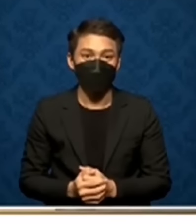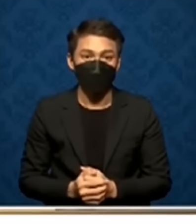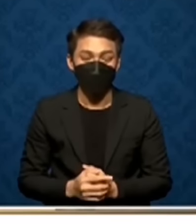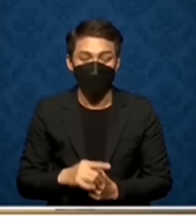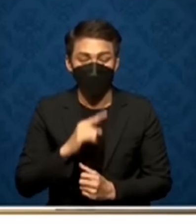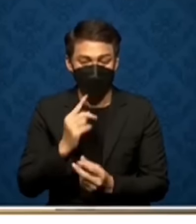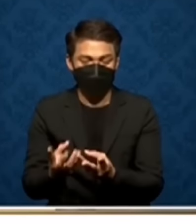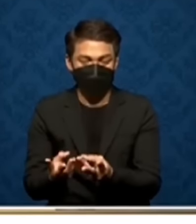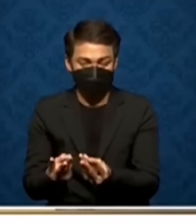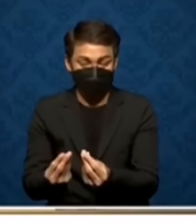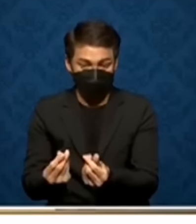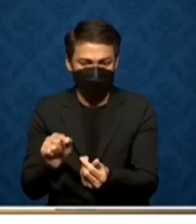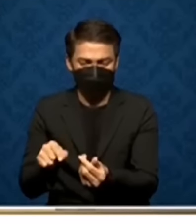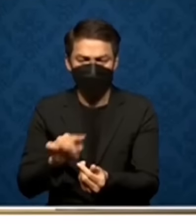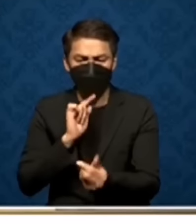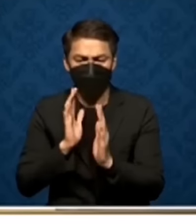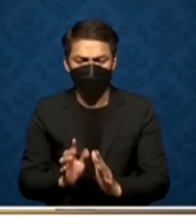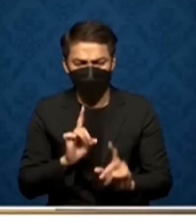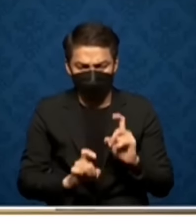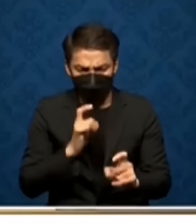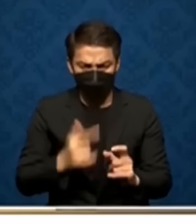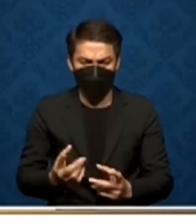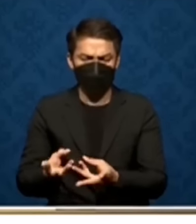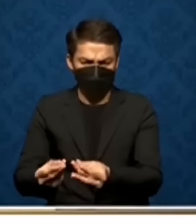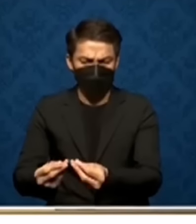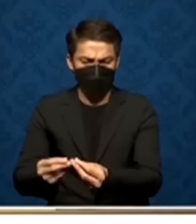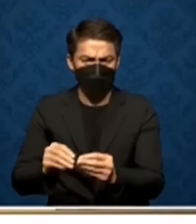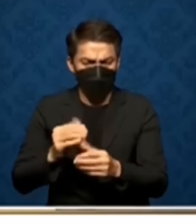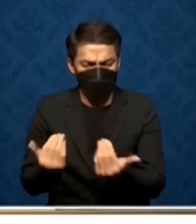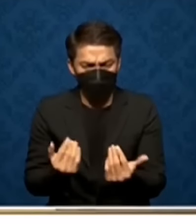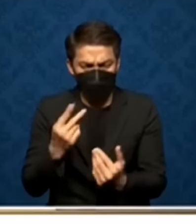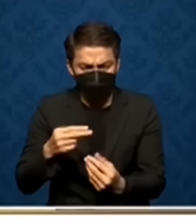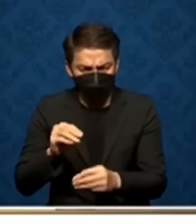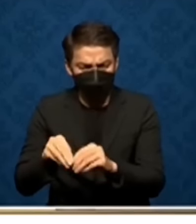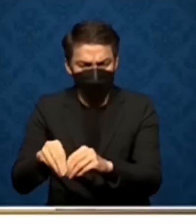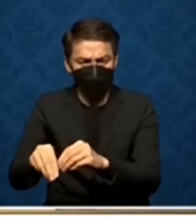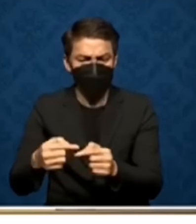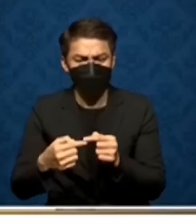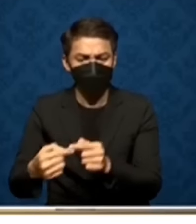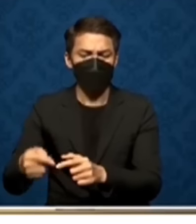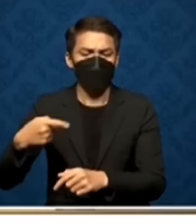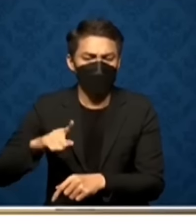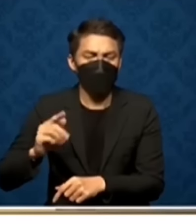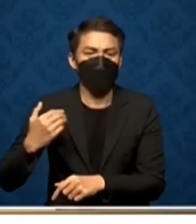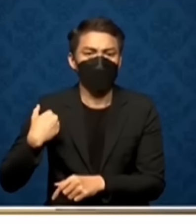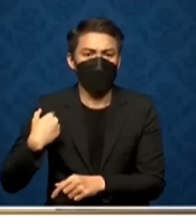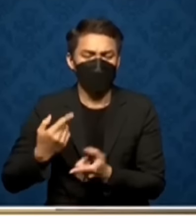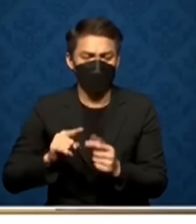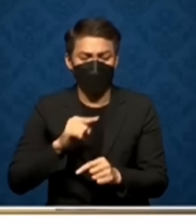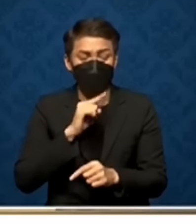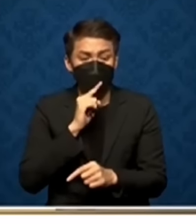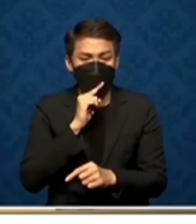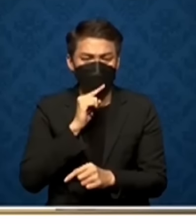ายที่ดินก็ยังอยู่สร้างประโยชน์แต่วันนี้ที่ดินถ้าเป็นที่ดินของเอกชนที่ดินที่อยู่